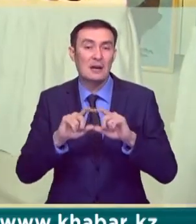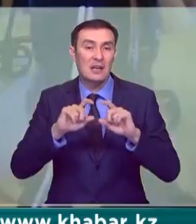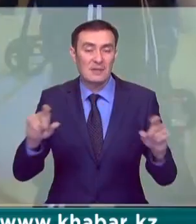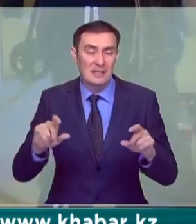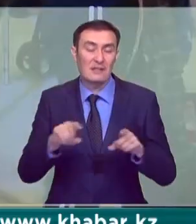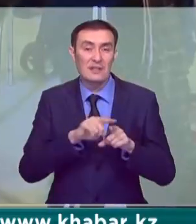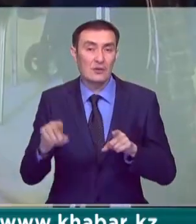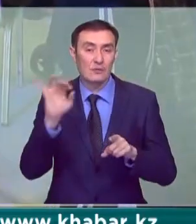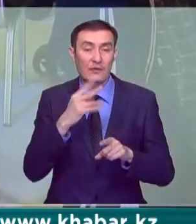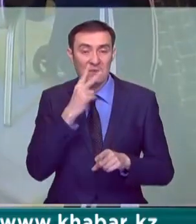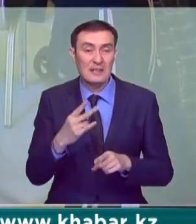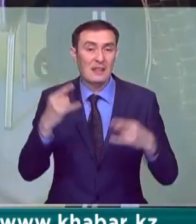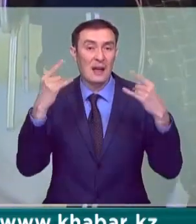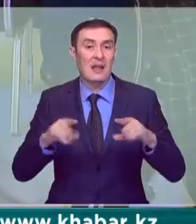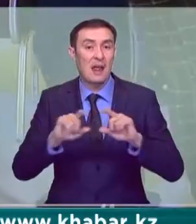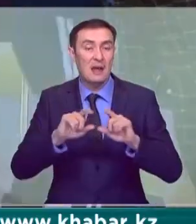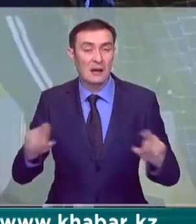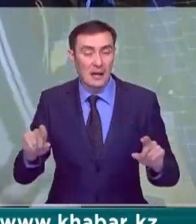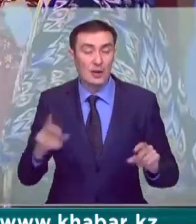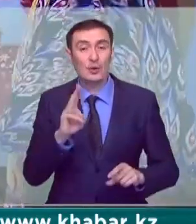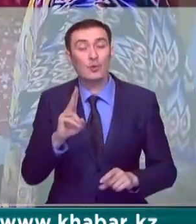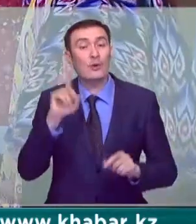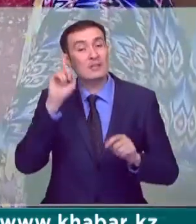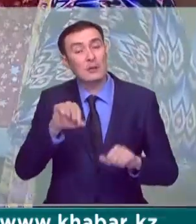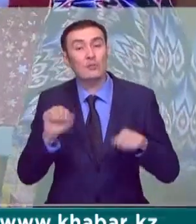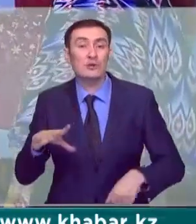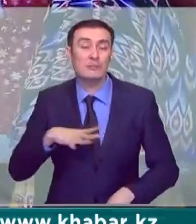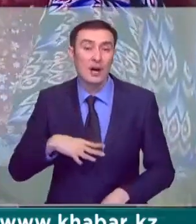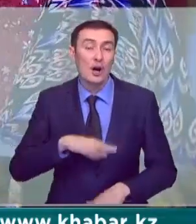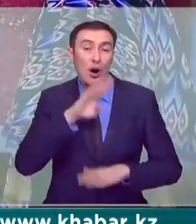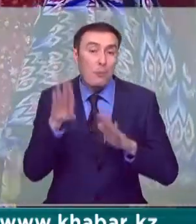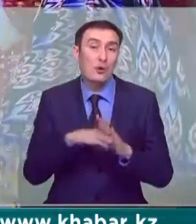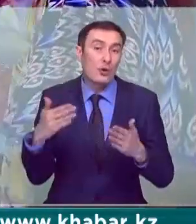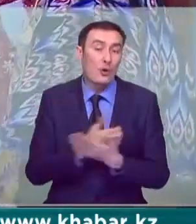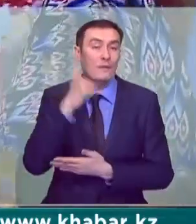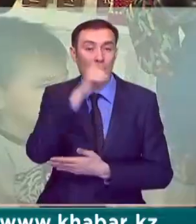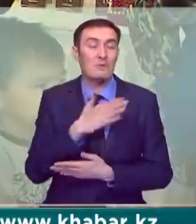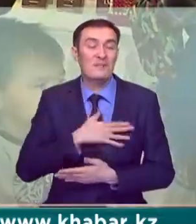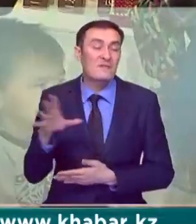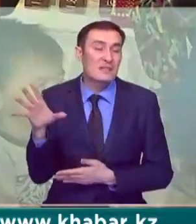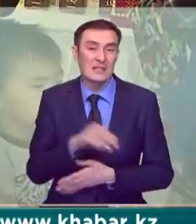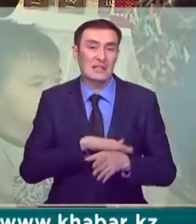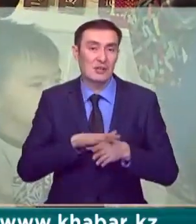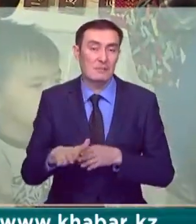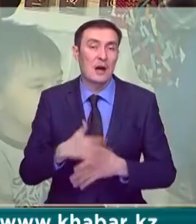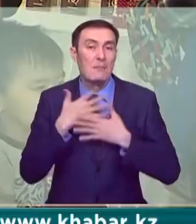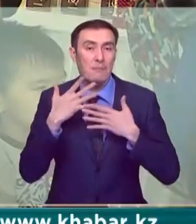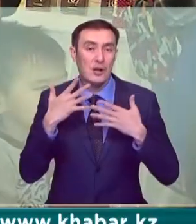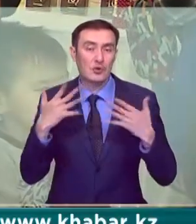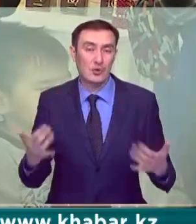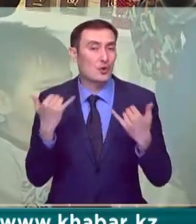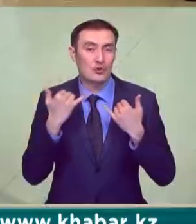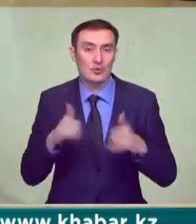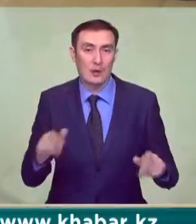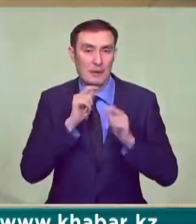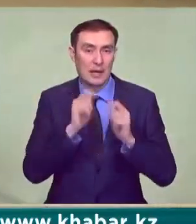течение всего сюжета вы видите на телеэкране и кто знает быть может под новый год мы все совершил большое чудо талгат